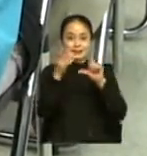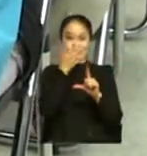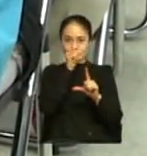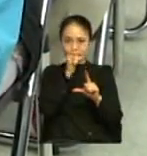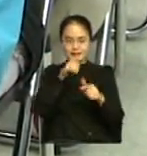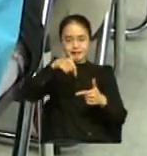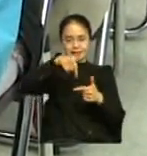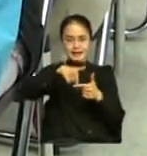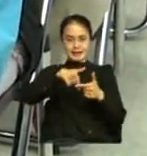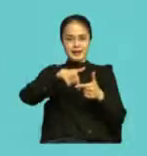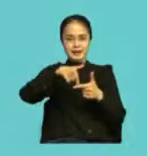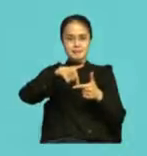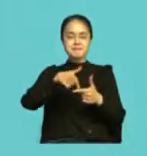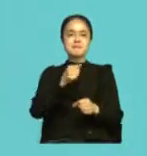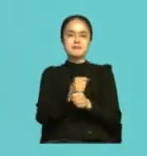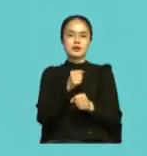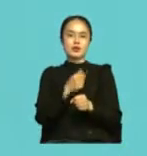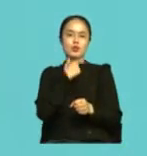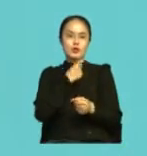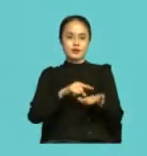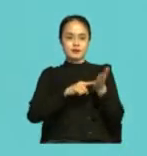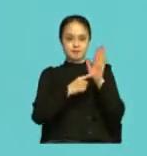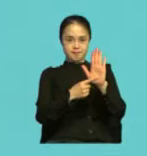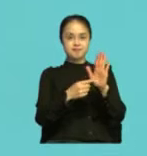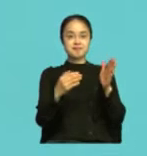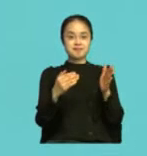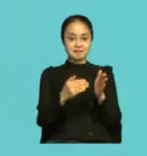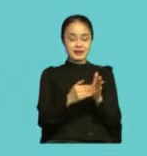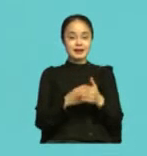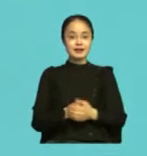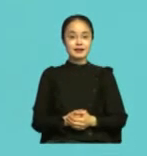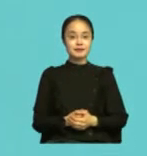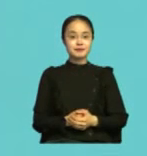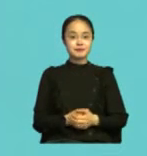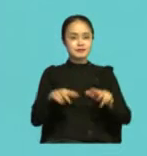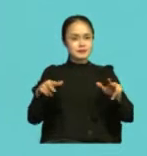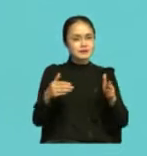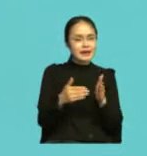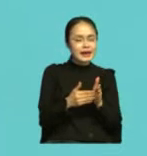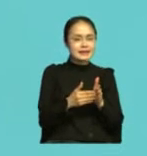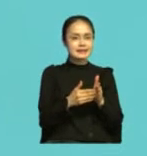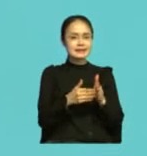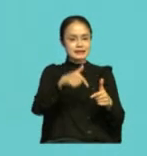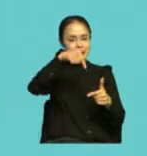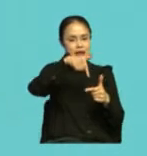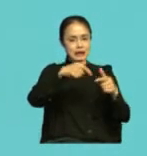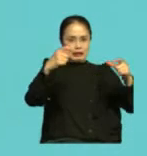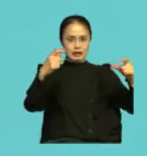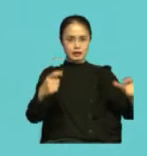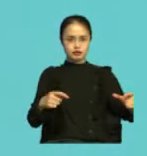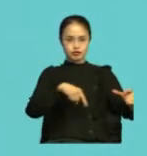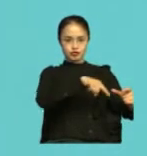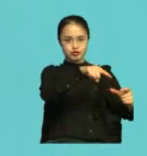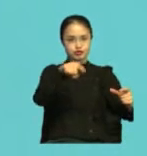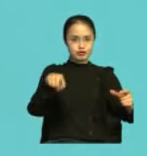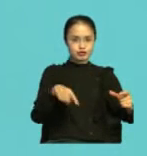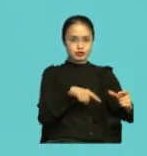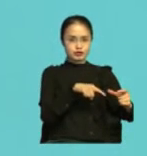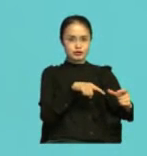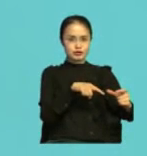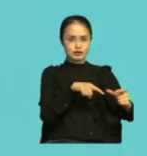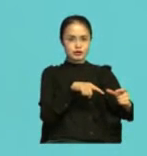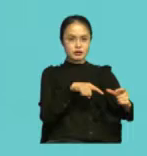선포했습니다. 그동안 강남에서는 그 명성에 걸맞지 않는 비상식적인 일투성으로